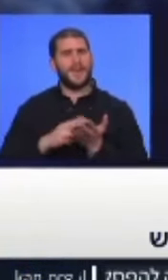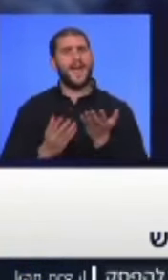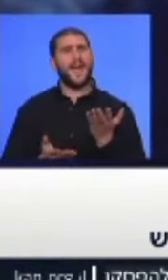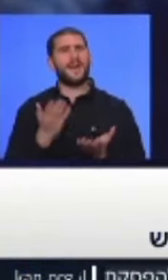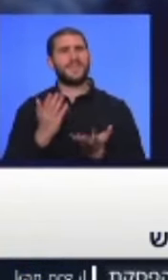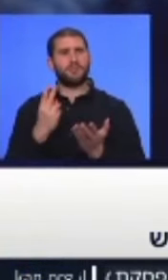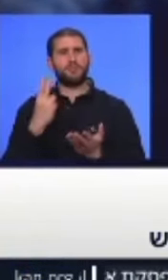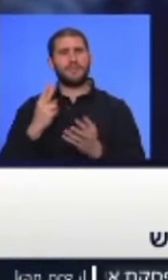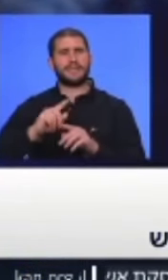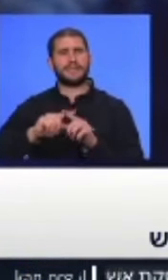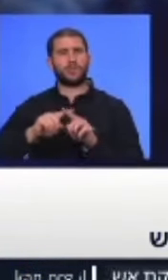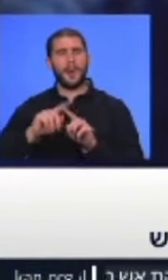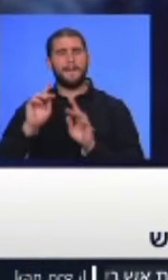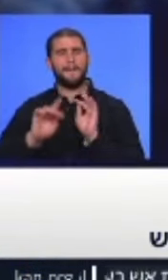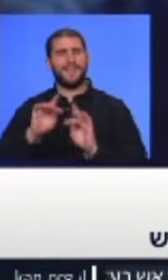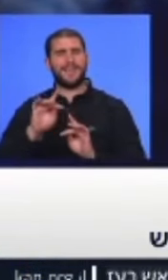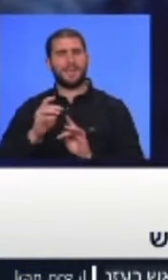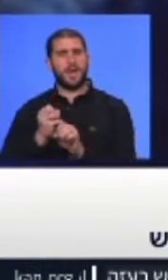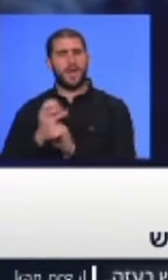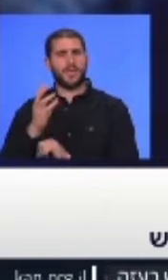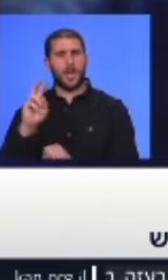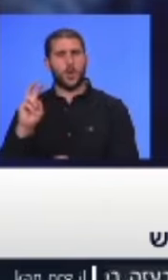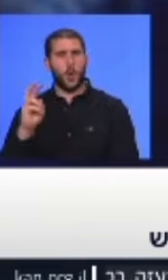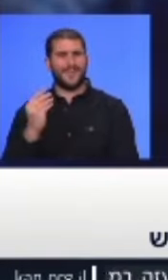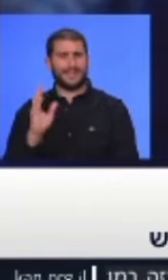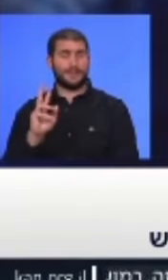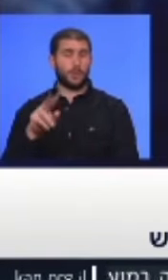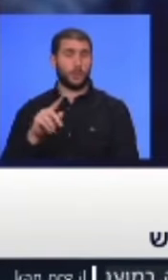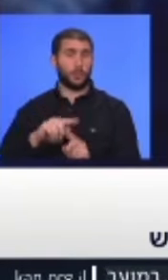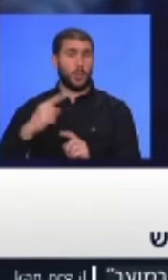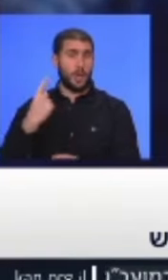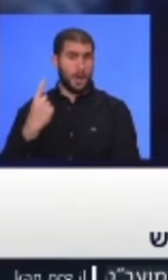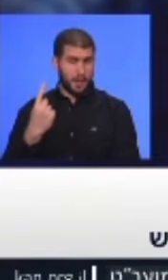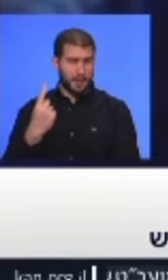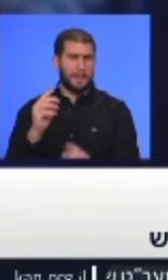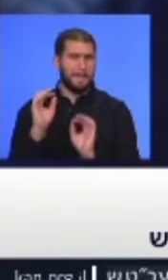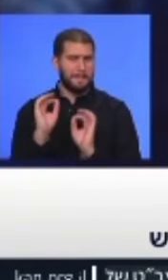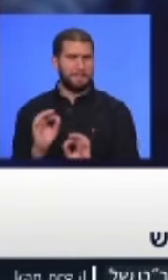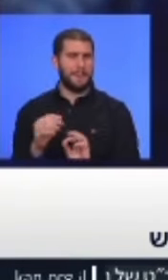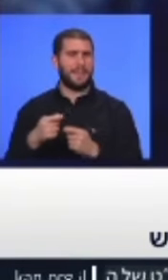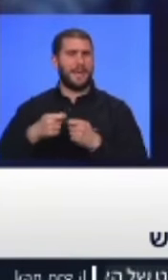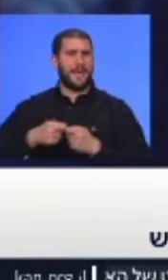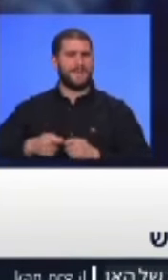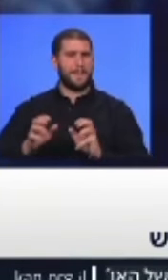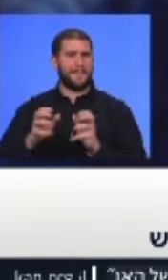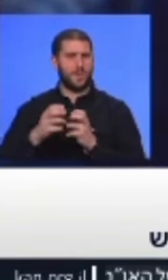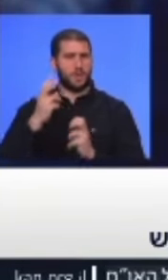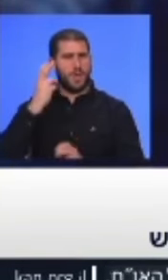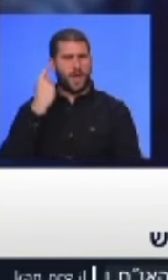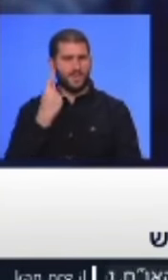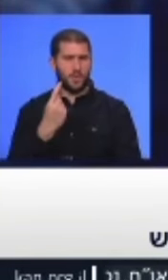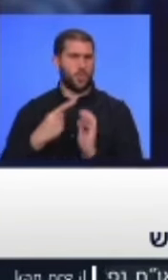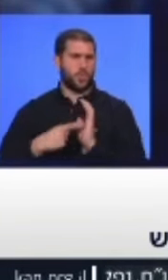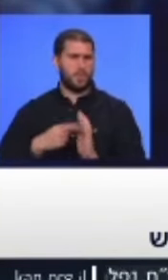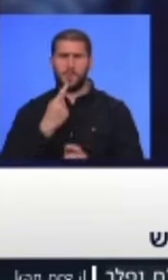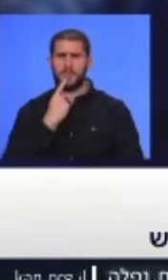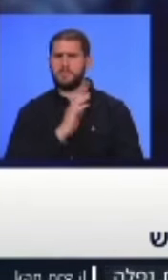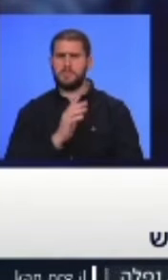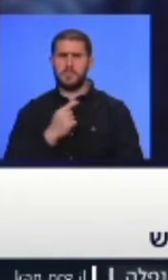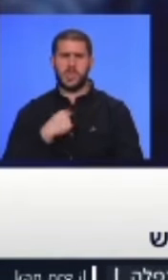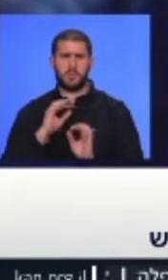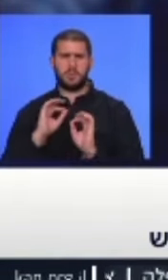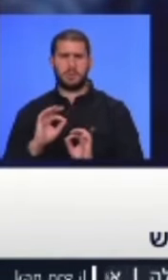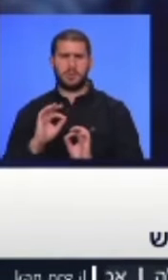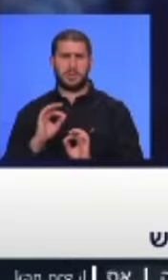שני סוגי המתנגדים להדחתו של עופר כסיף. יש סוג אחד, באמת חברי המפלגות הערביות, למשל, שאומרים, אנחנו בסדר עם